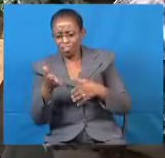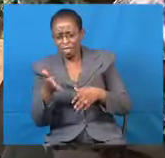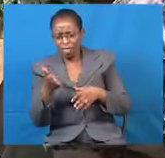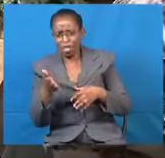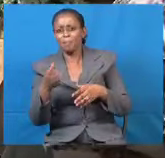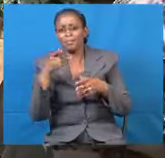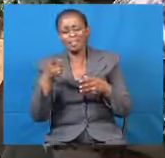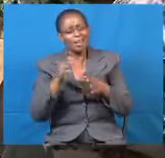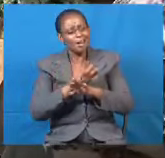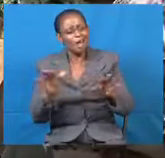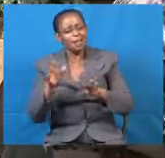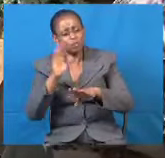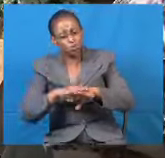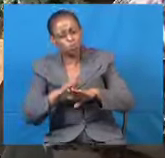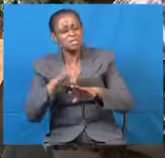eh Wao